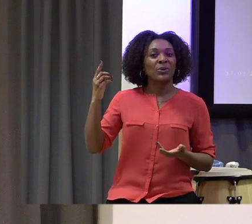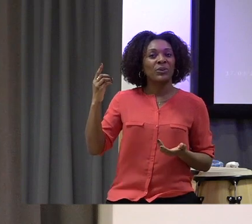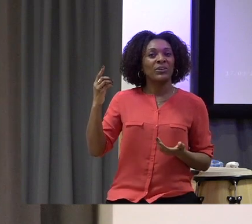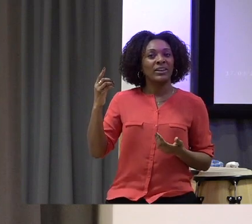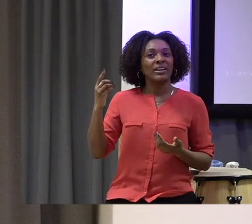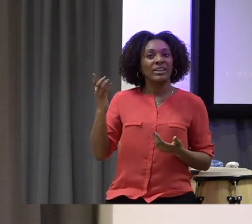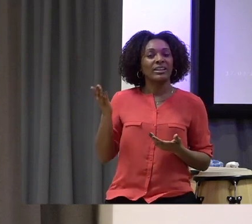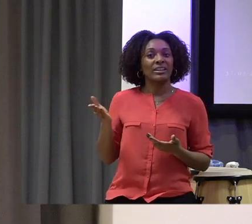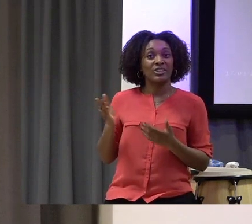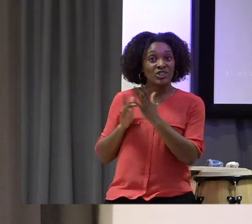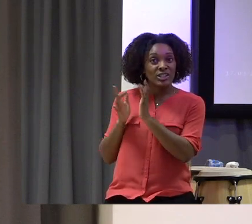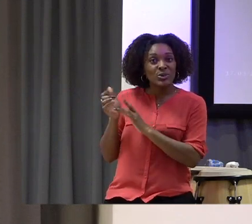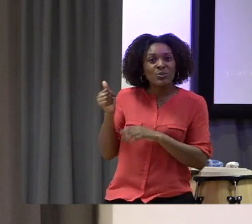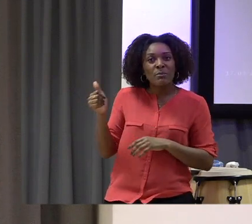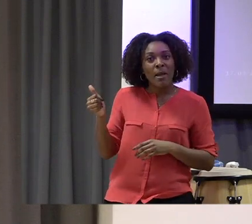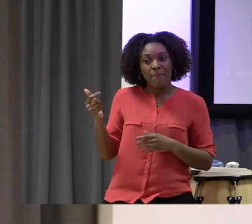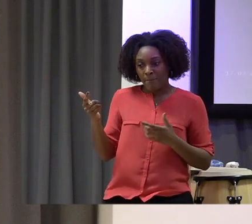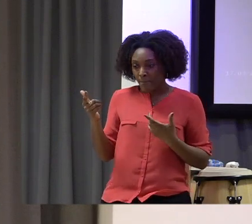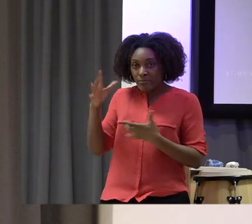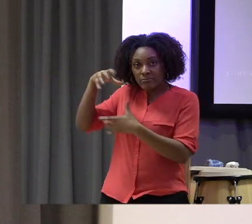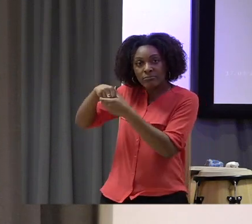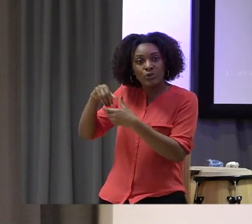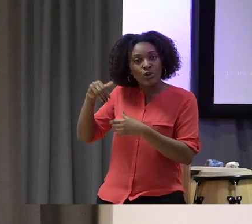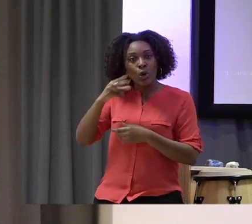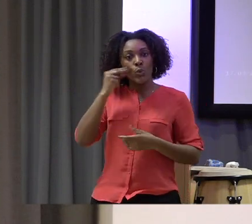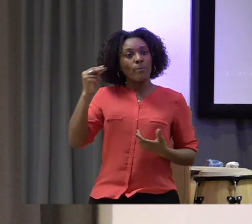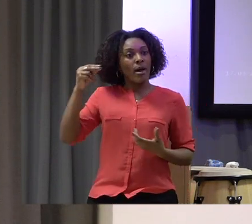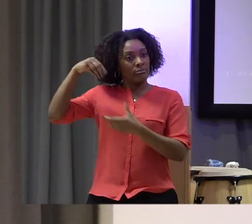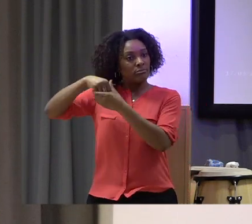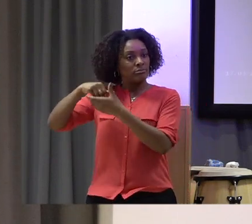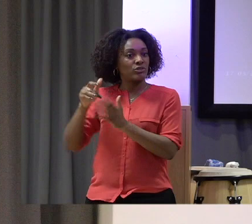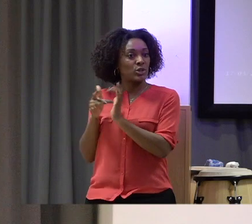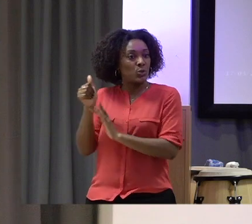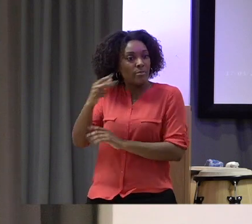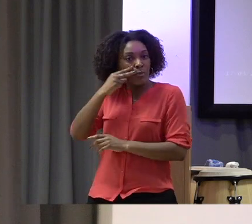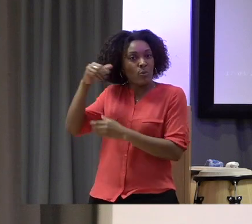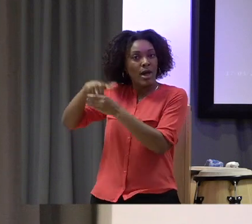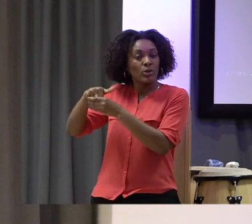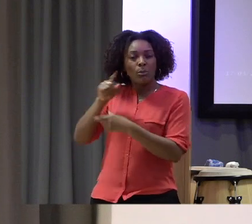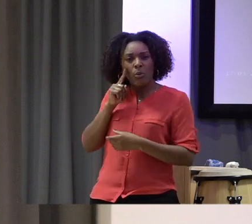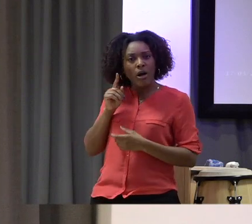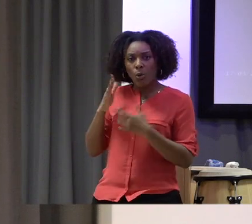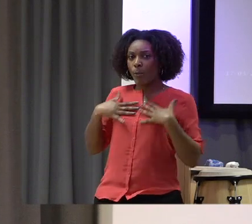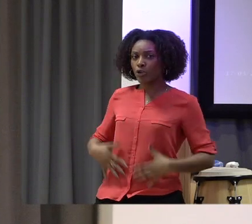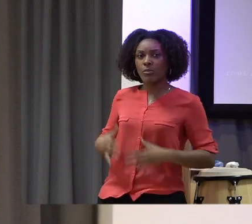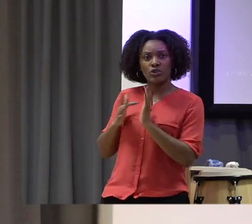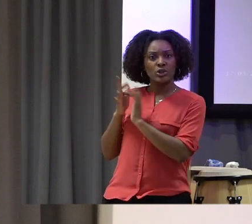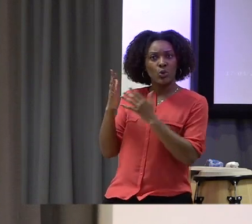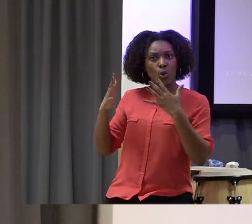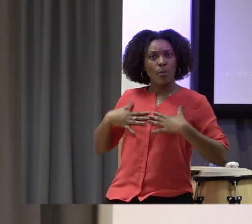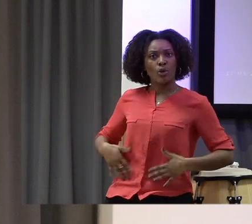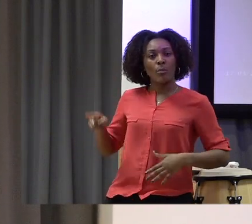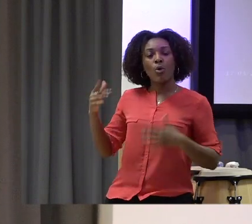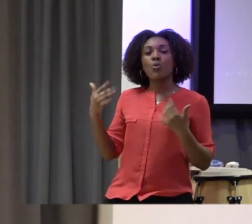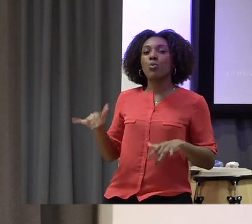celui qui a partagé notre humanité. Parce que son attitude ici est